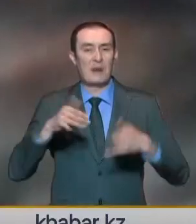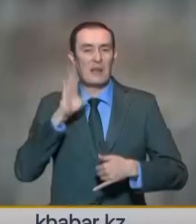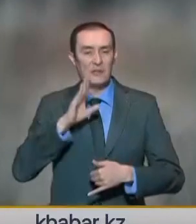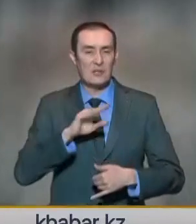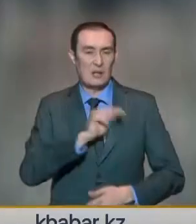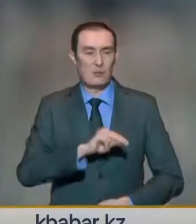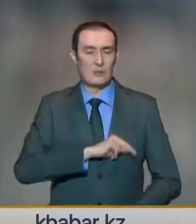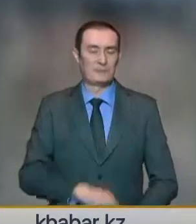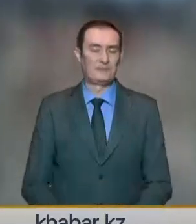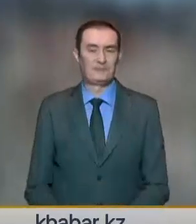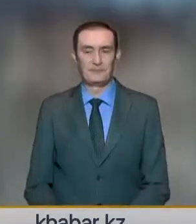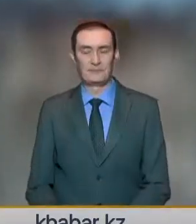работы